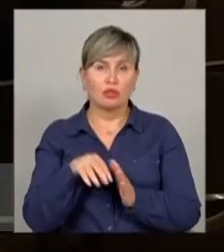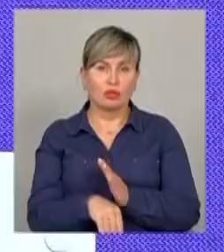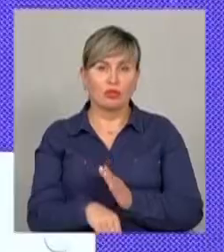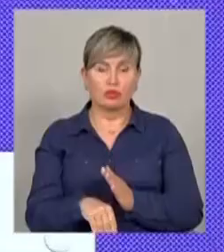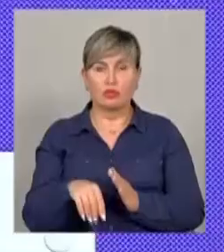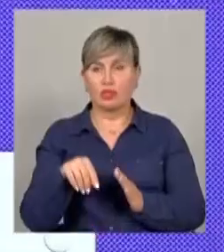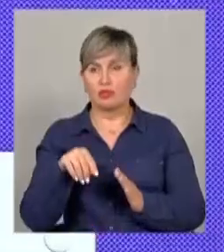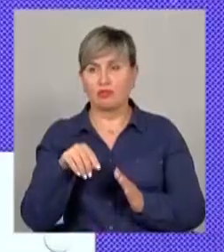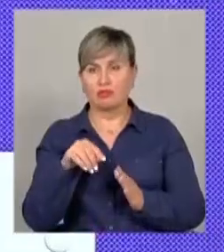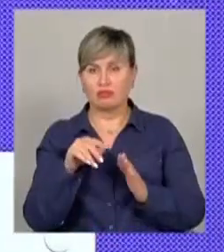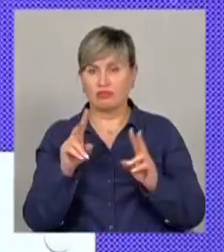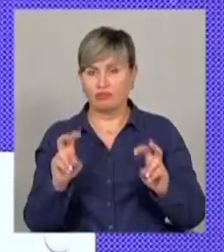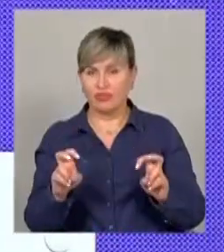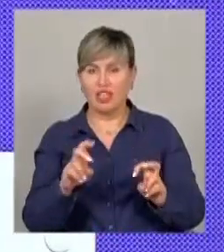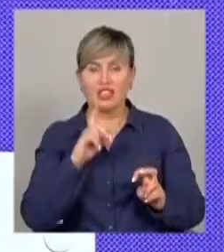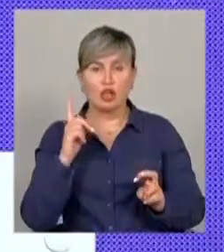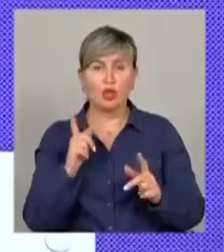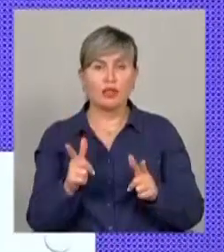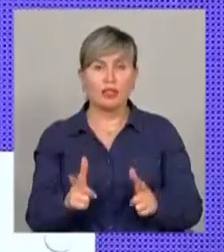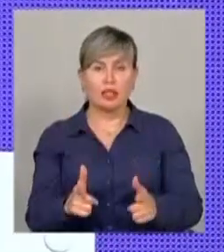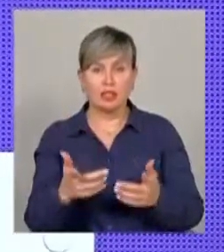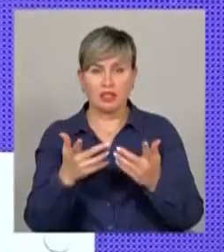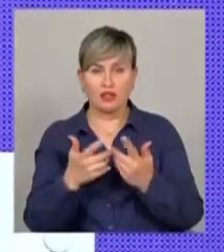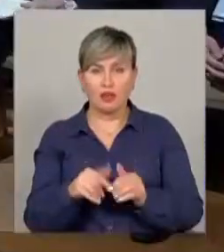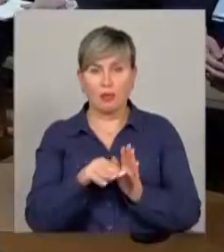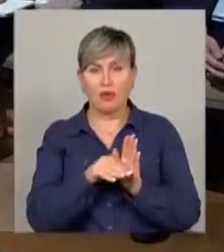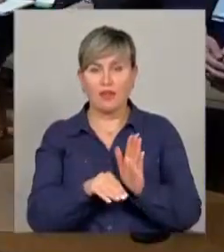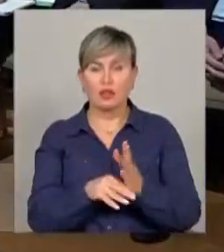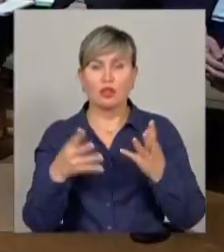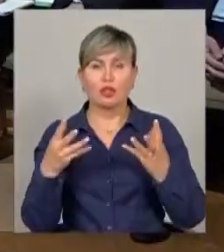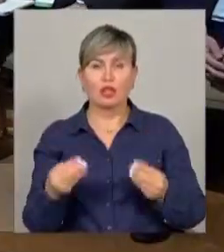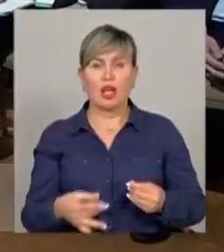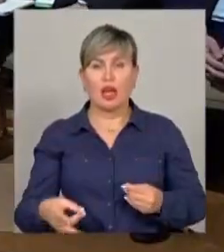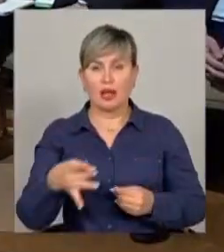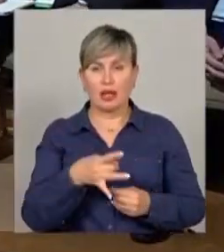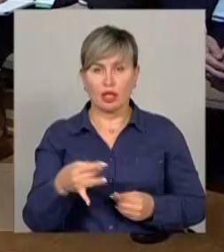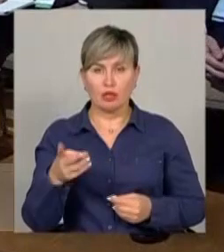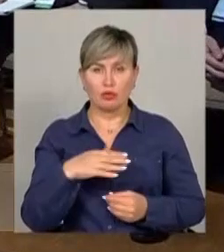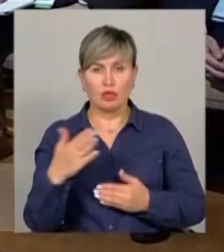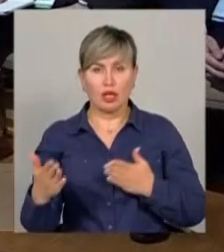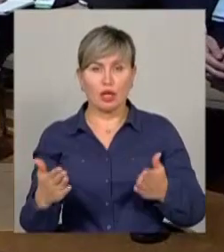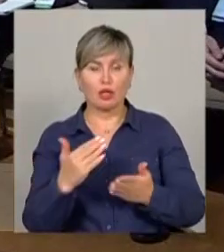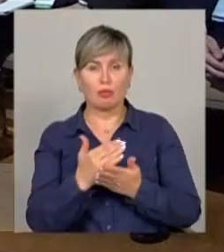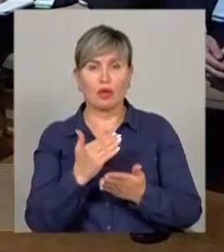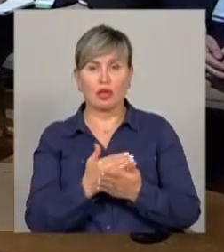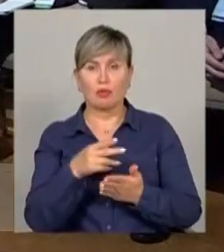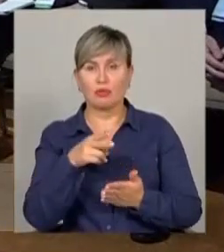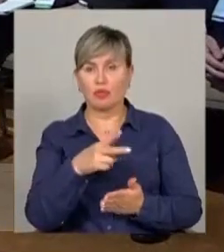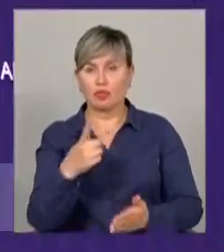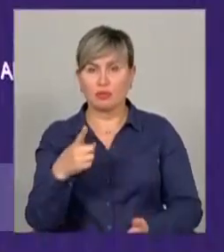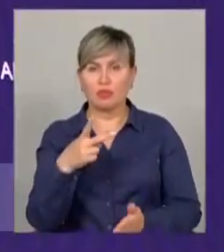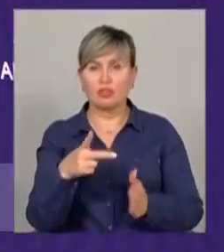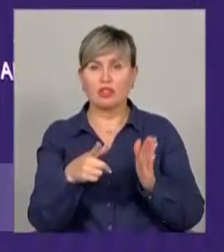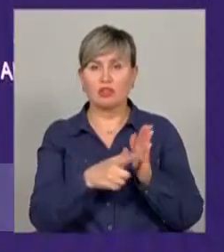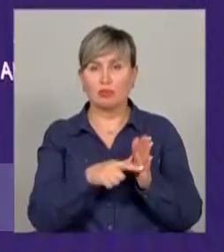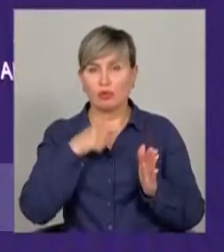Global Gateway, Европейское зеленое соглашение, цифровую повестку дня, региональные и двусторонние программы на 2021-2027